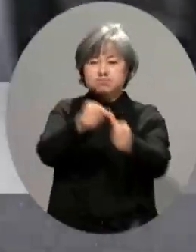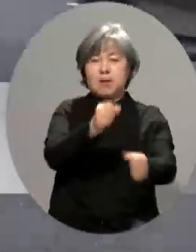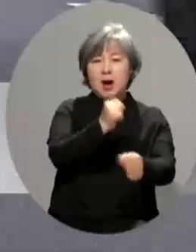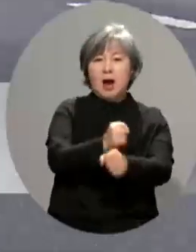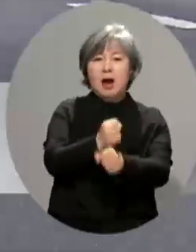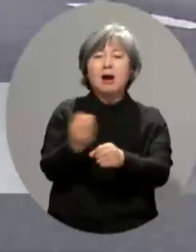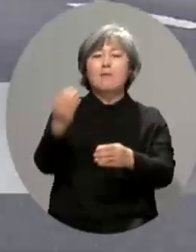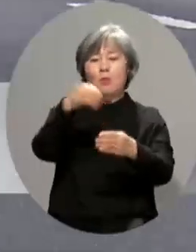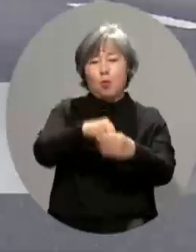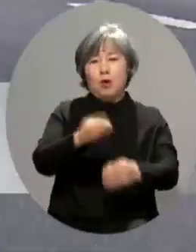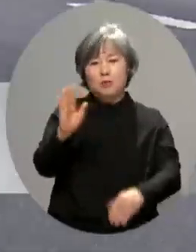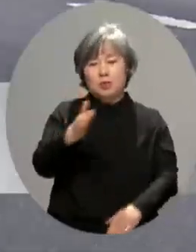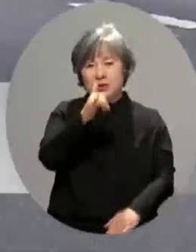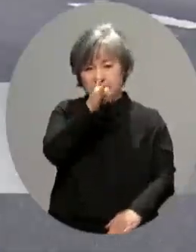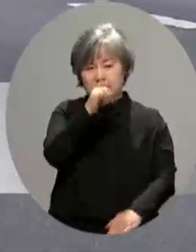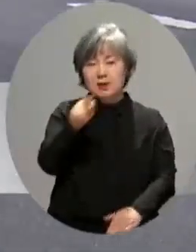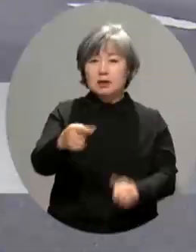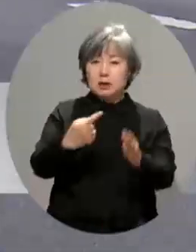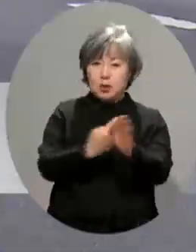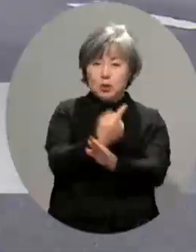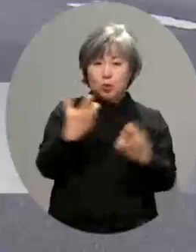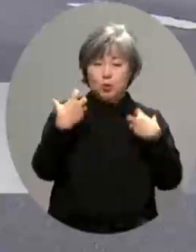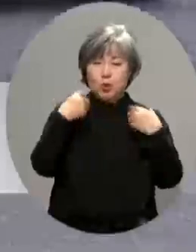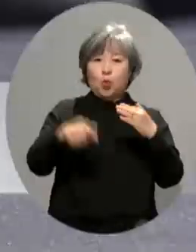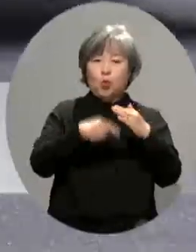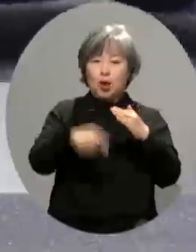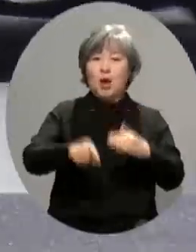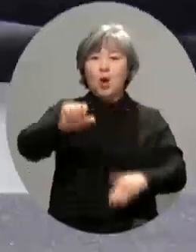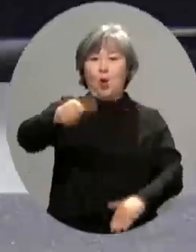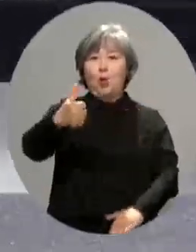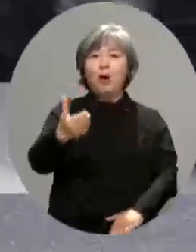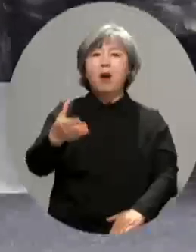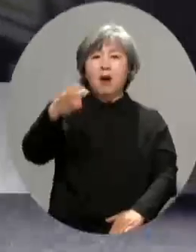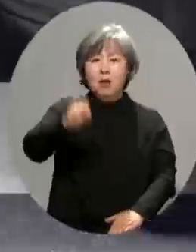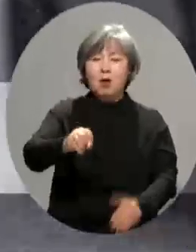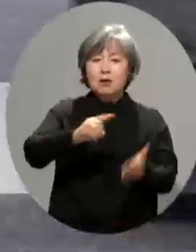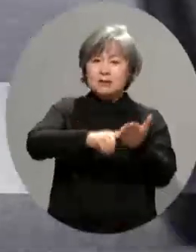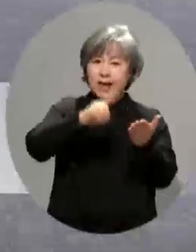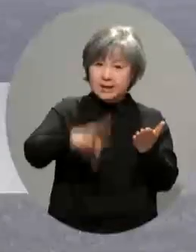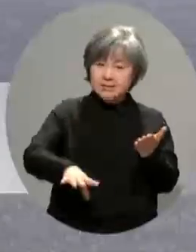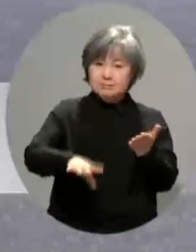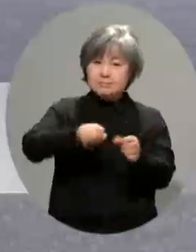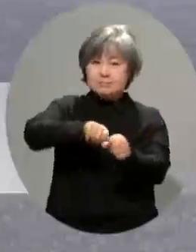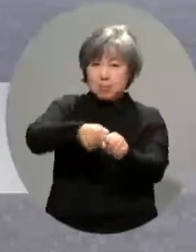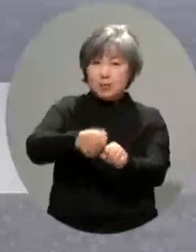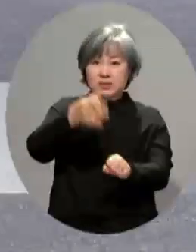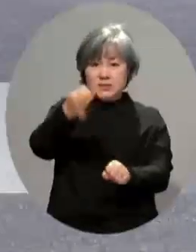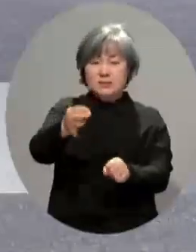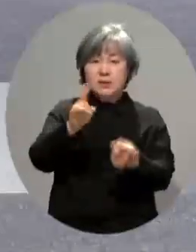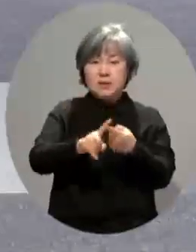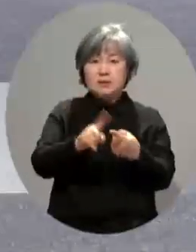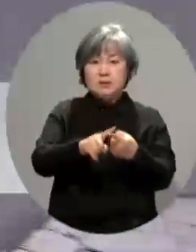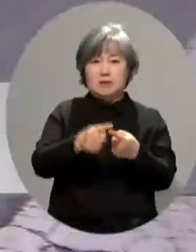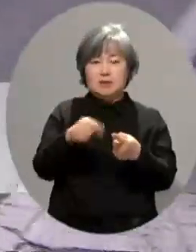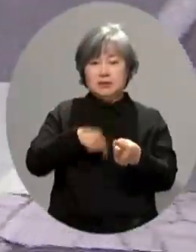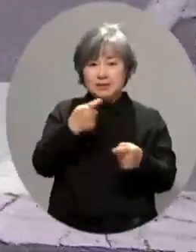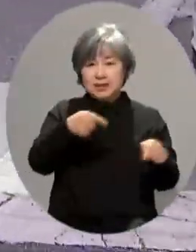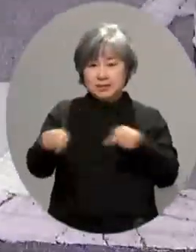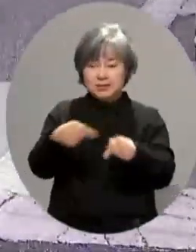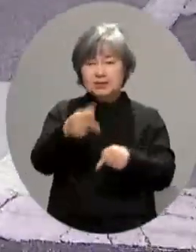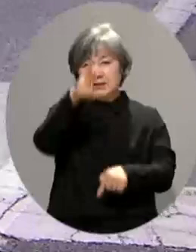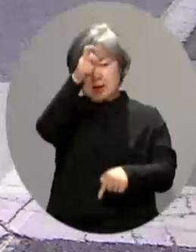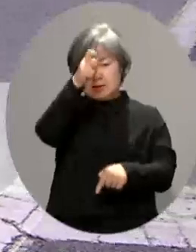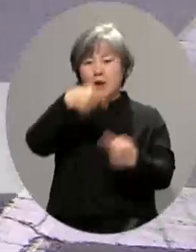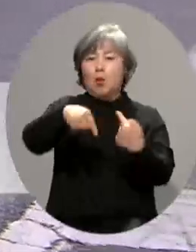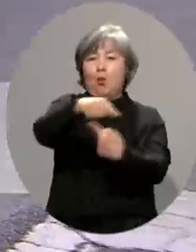계획 등이 담겼습니다이 밖에 도내에서 연간 500억 원에 이르는 과태료와 범칙금을 자치경찰 재원으로